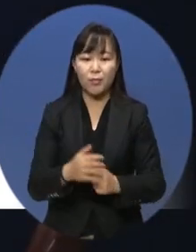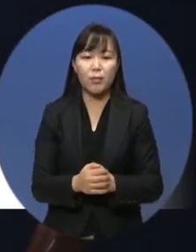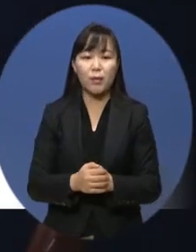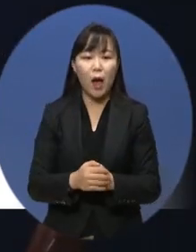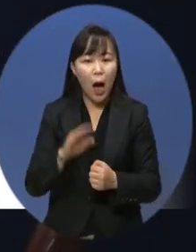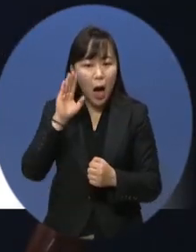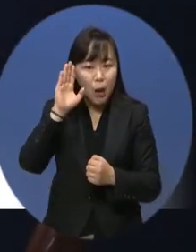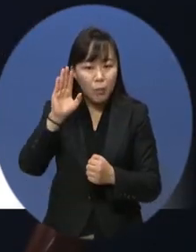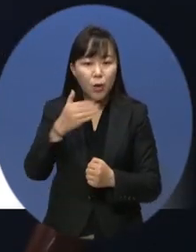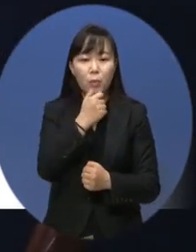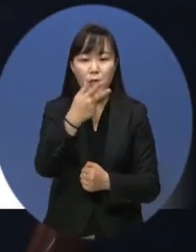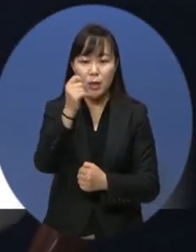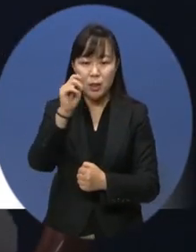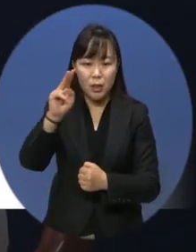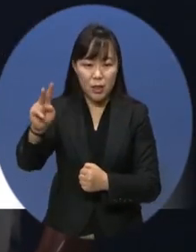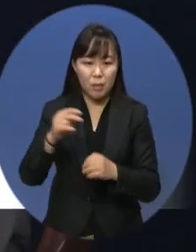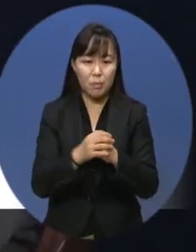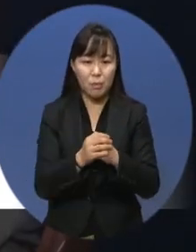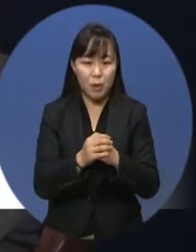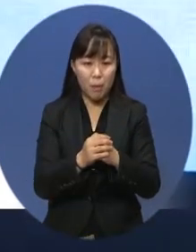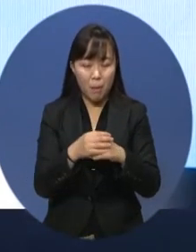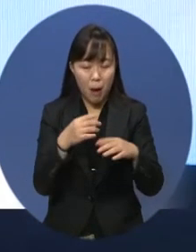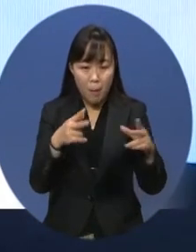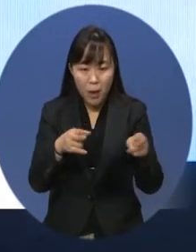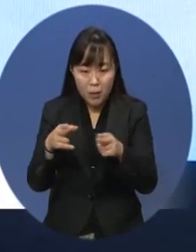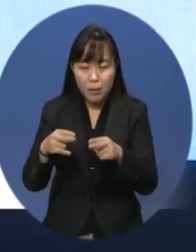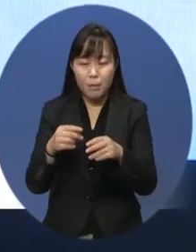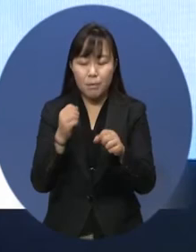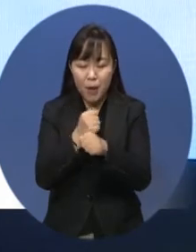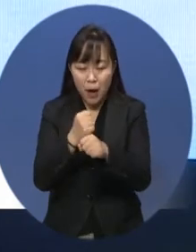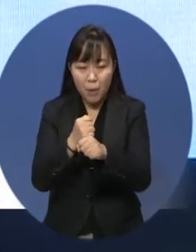자문위원들은 앞으로 복지TV의 편성 제작과 송출 등